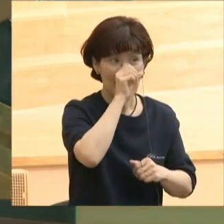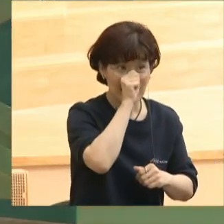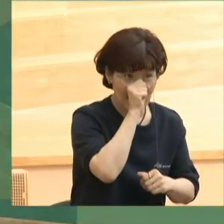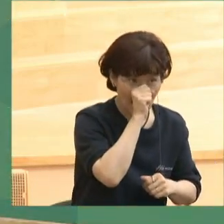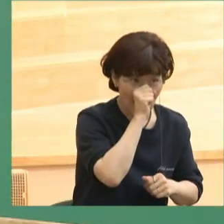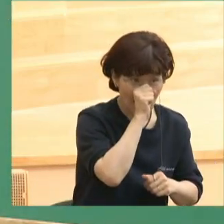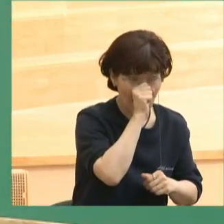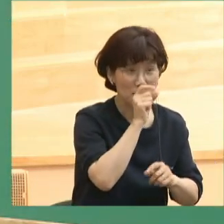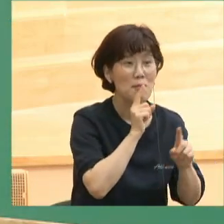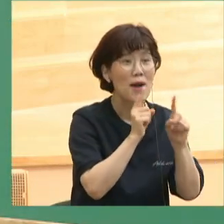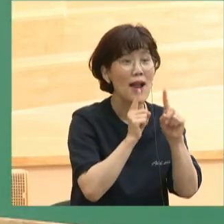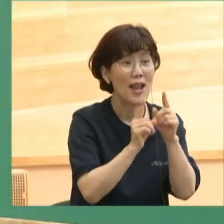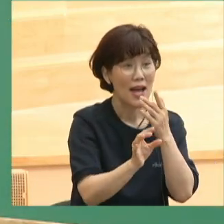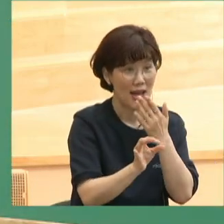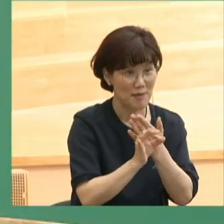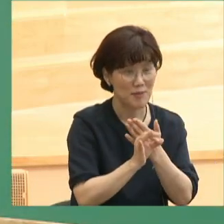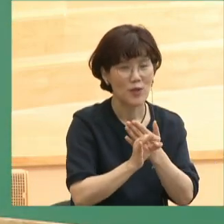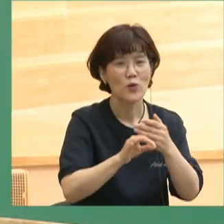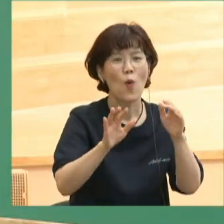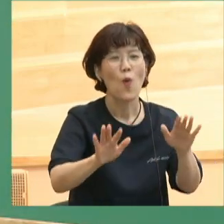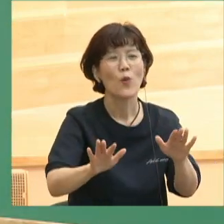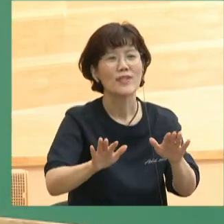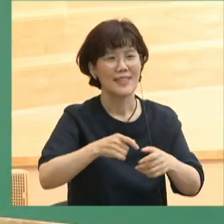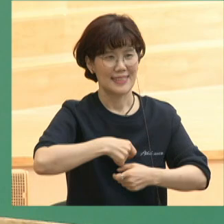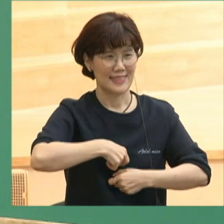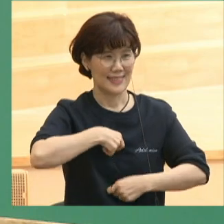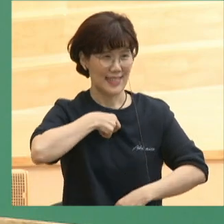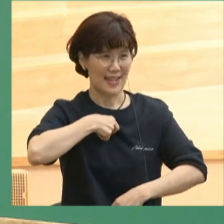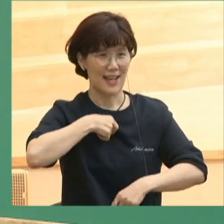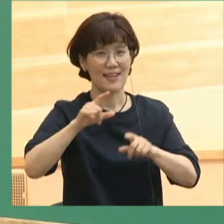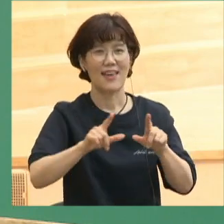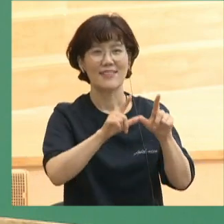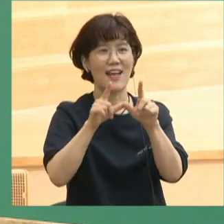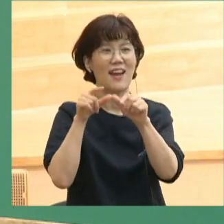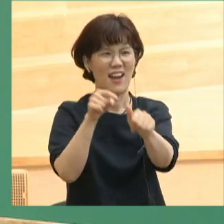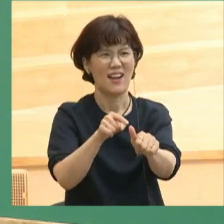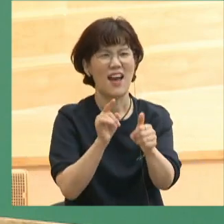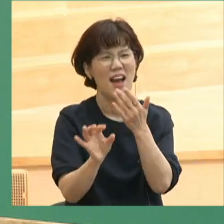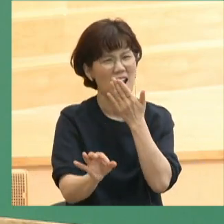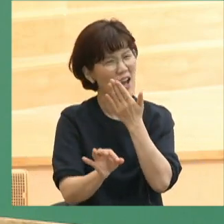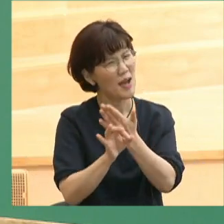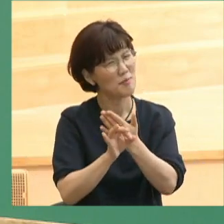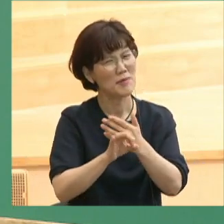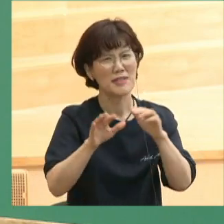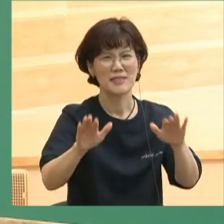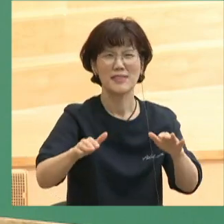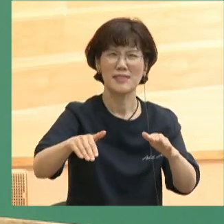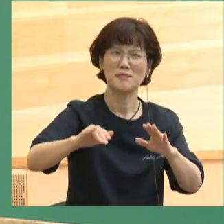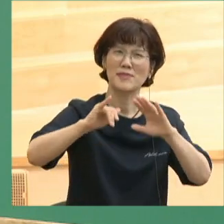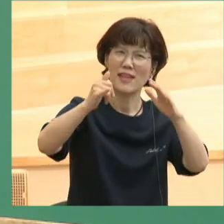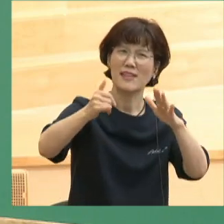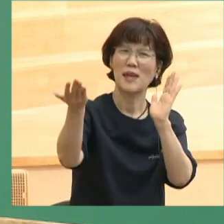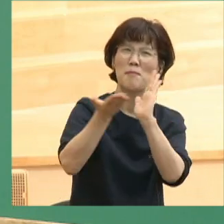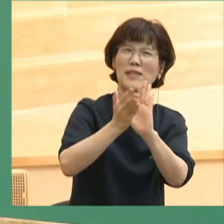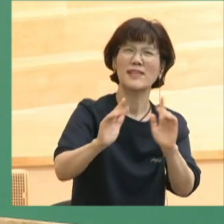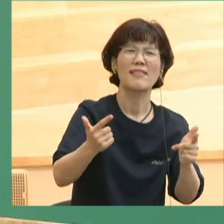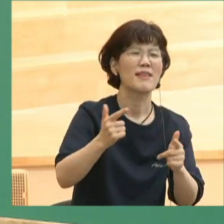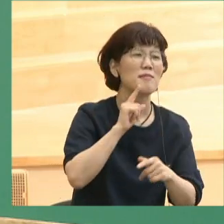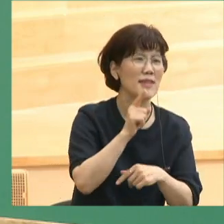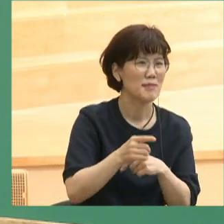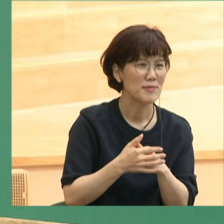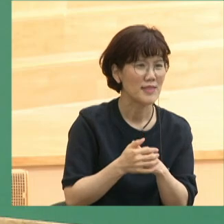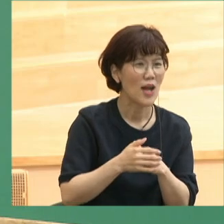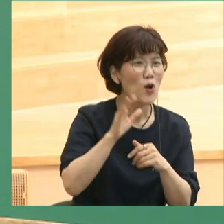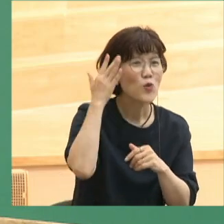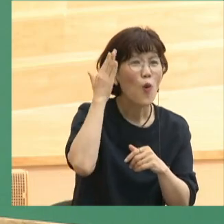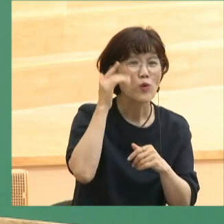선행이라고 말하면 또 오늘날 이 시대에 착하게 사는 것을 말하면 좀 시대착오적인 얘기인 것 같아요. 요즘